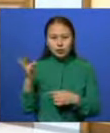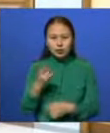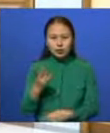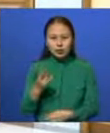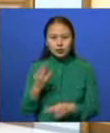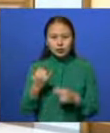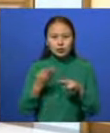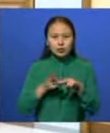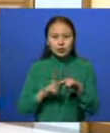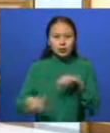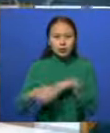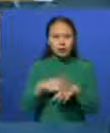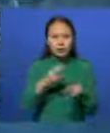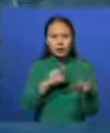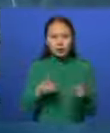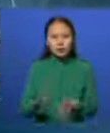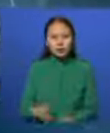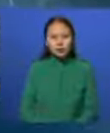керек. Бұған нарық дайын емес.